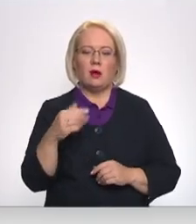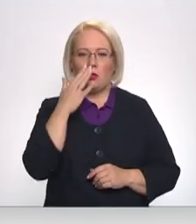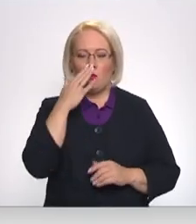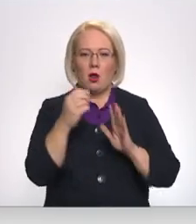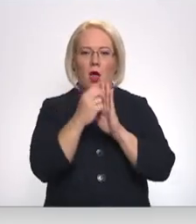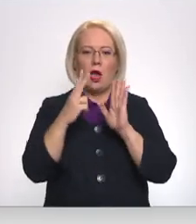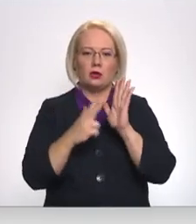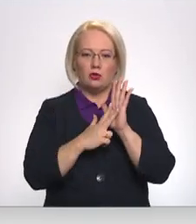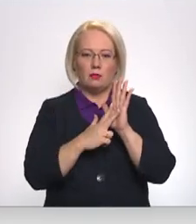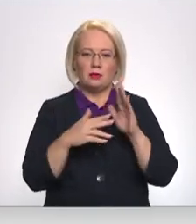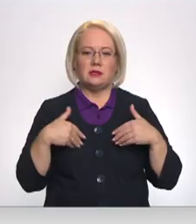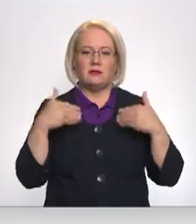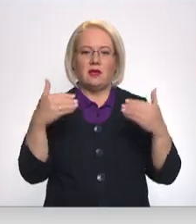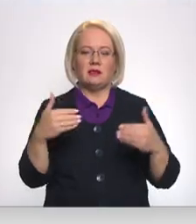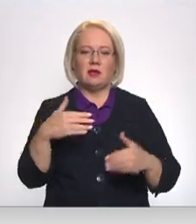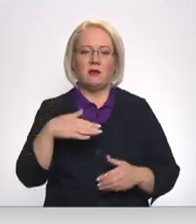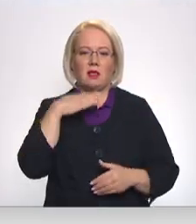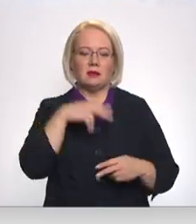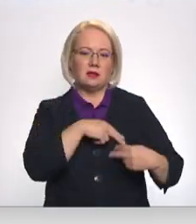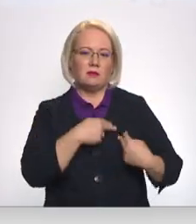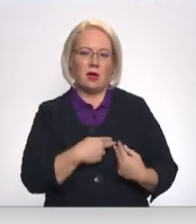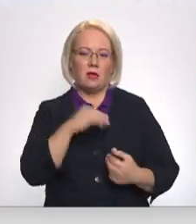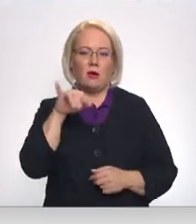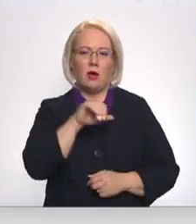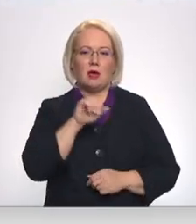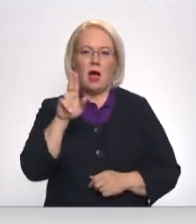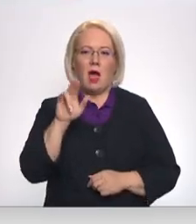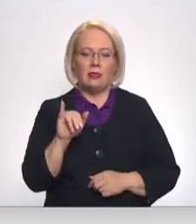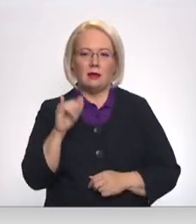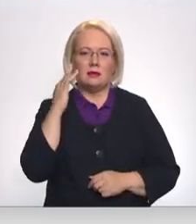nobalsot. Sveicinu klases biedri Jāni. Cerams, ka tu tiksi.